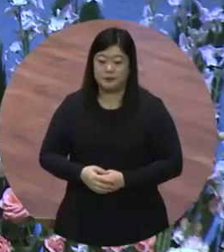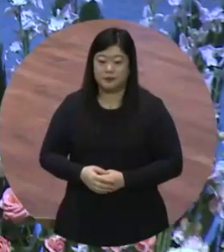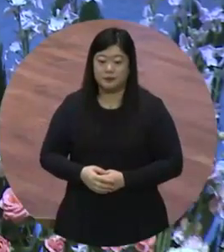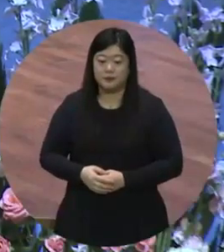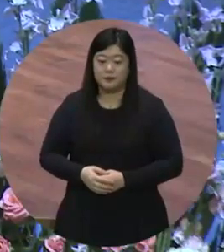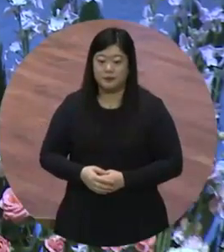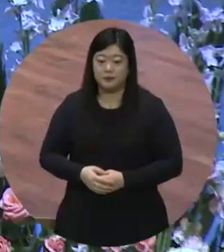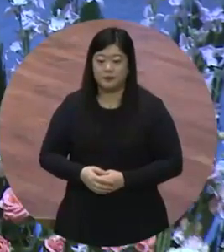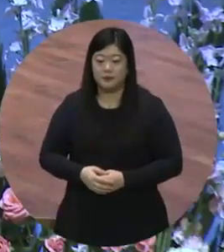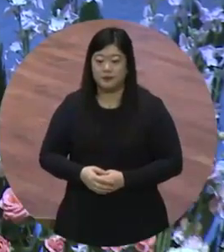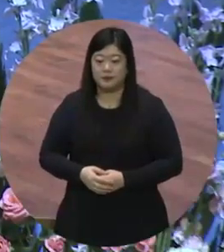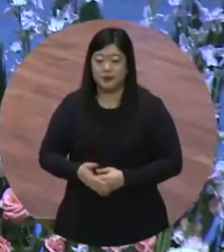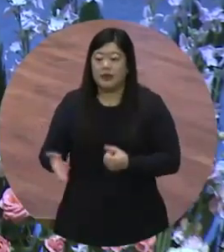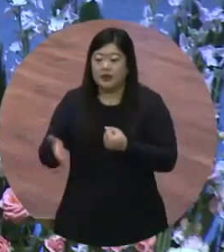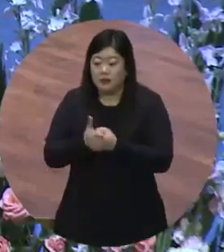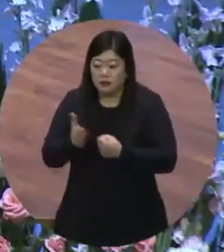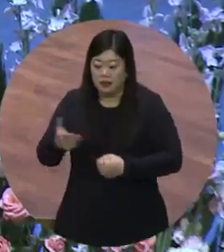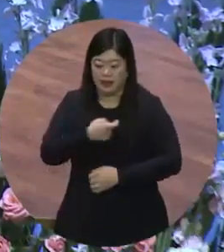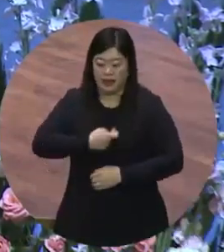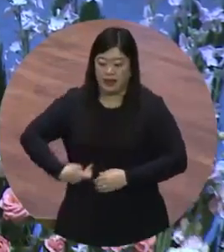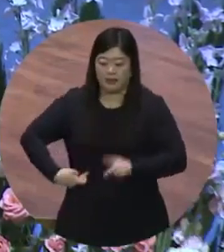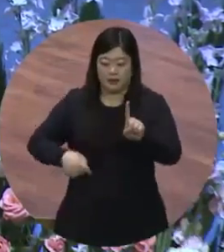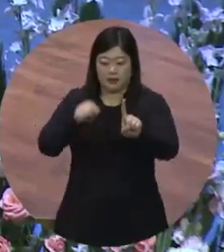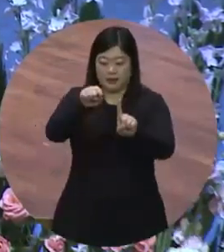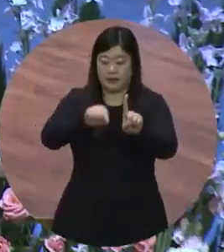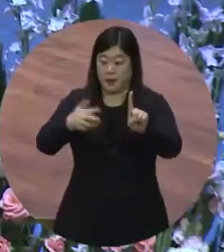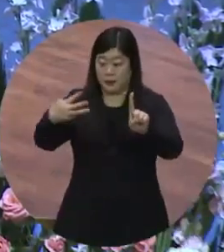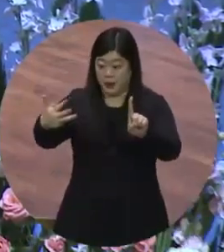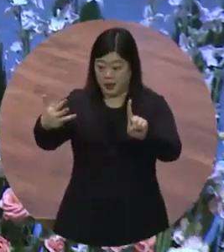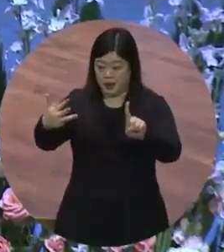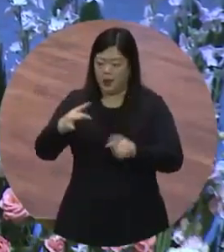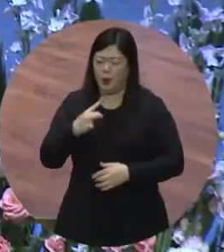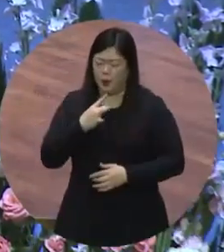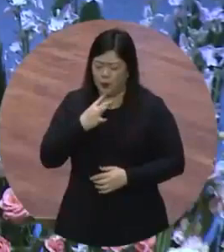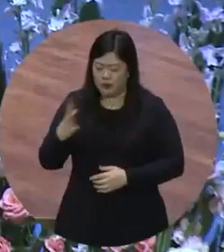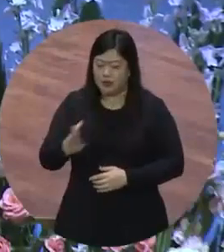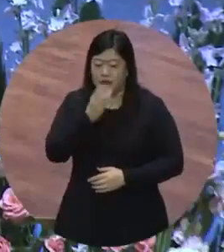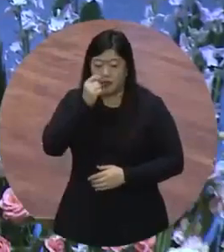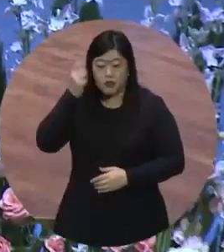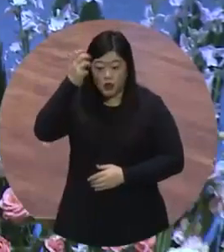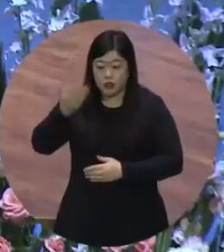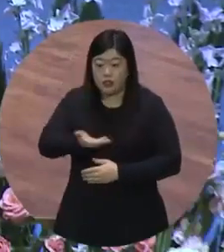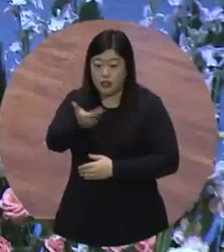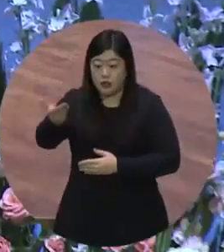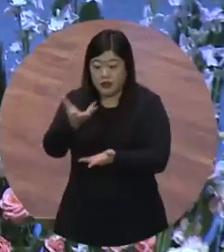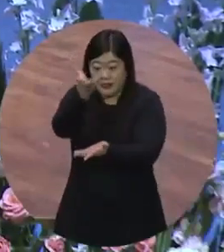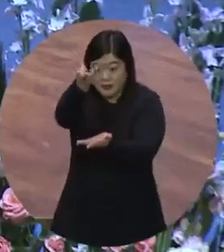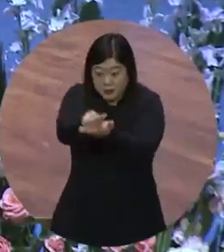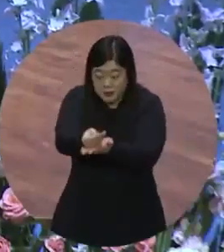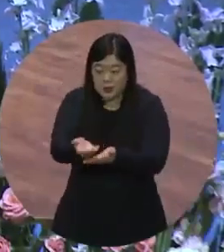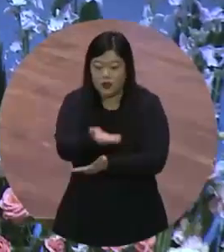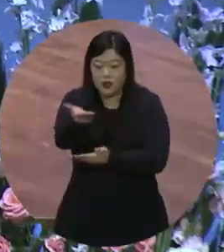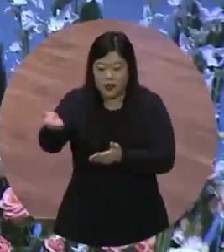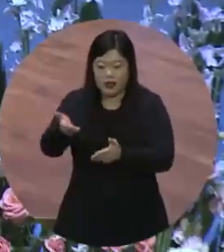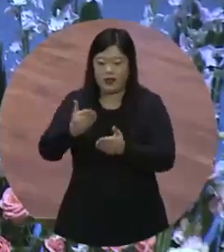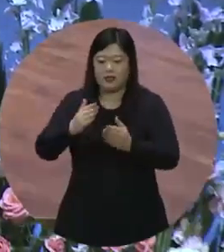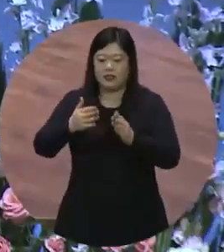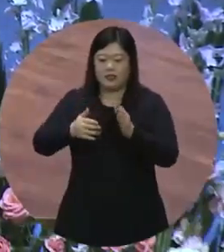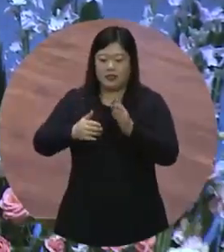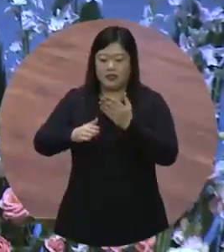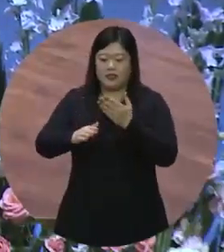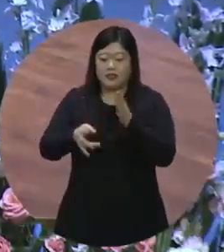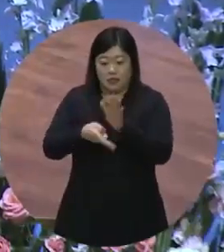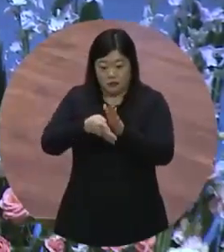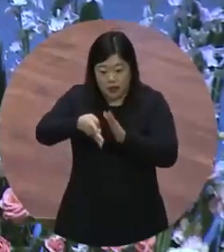그래서 오직 성령이 내게 임하시면 뭐요? 성령이 임하면 권능 받고 예루살렘 유대 사마리아 땅 끝까지로